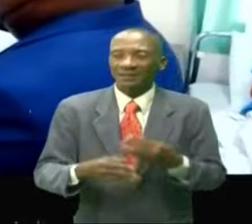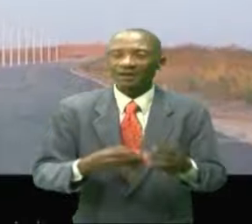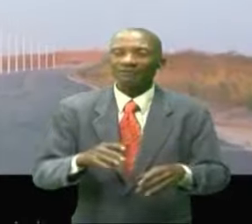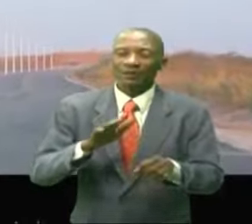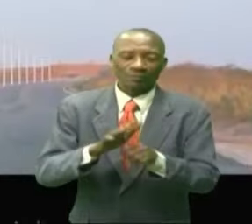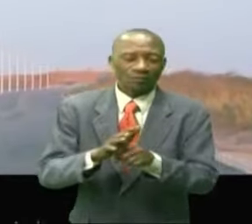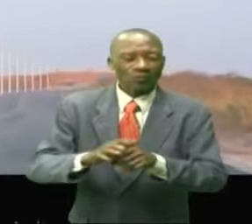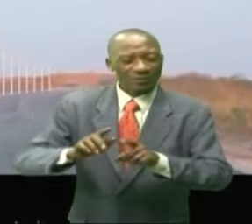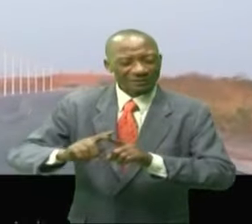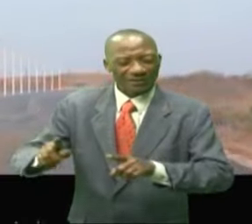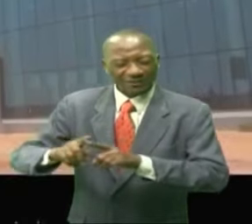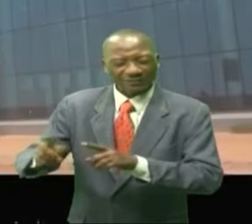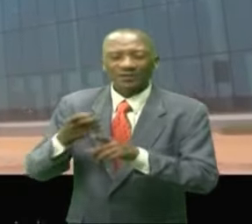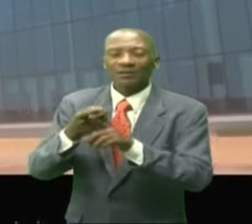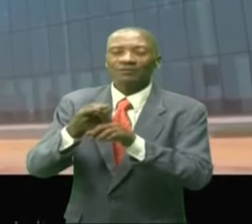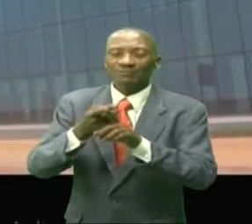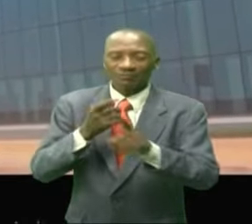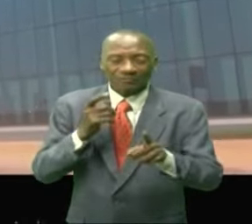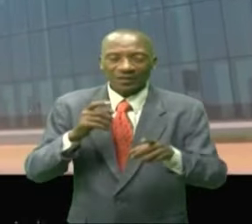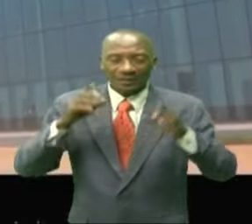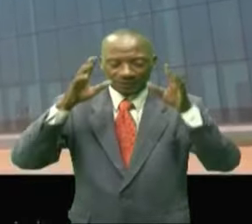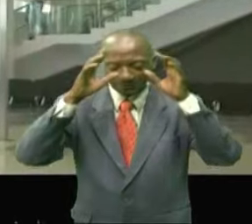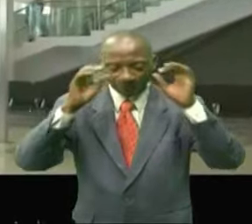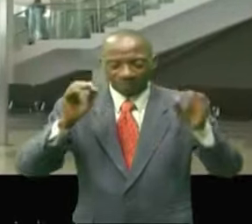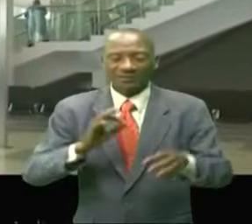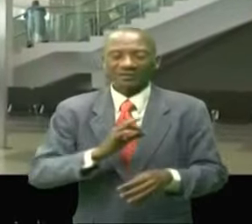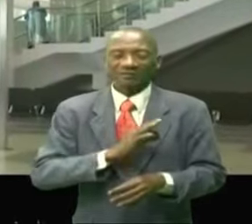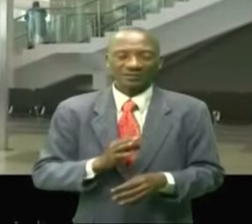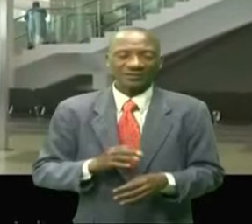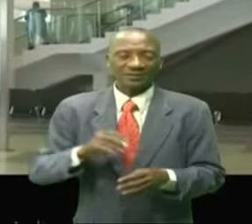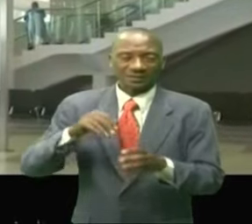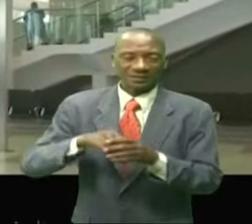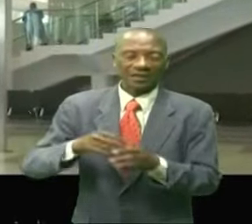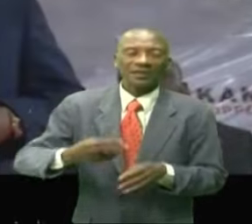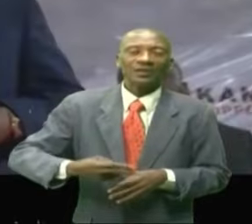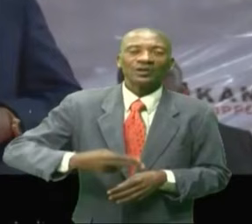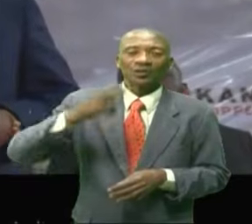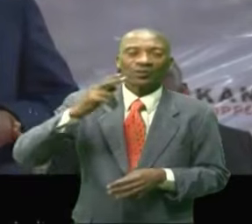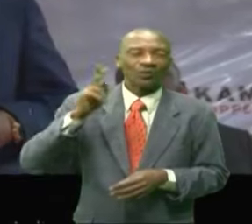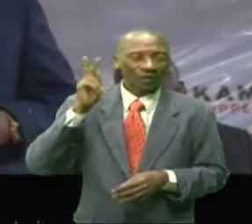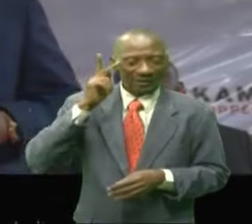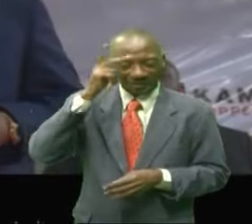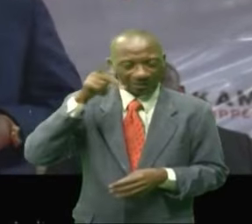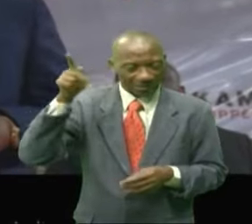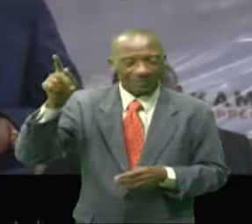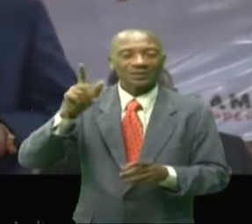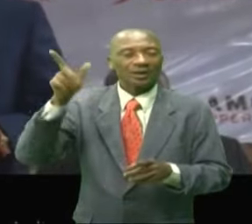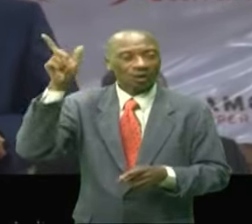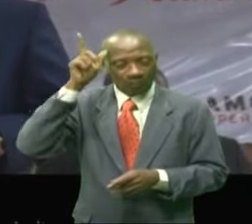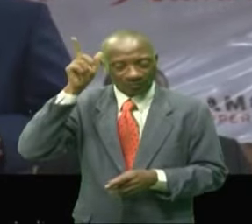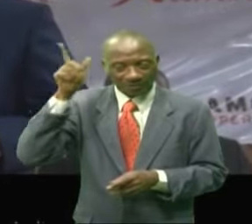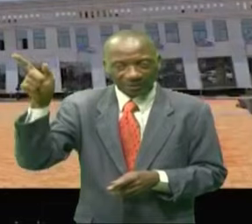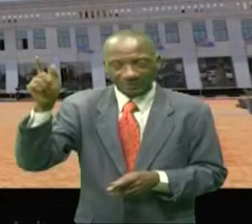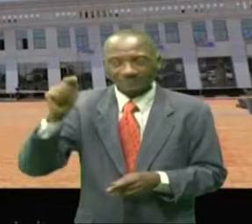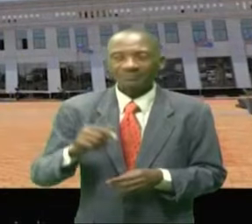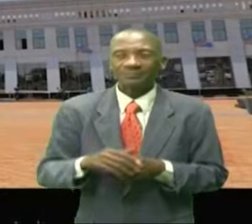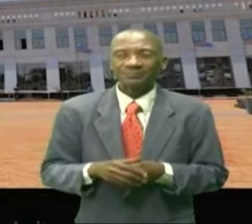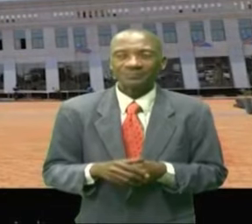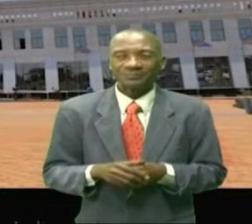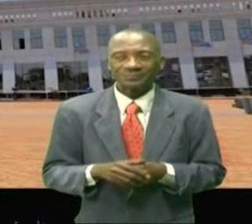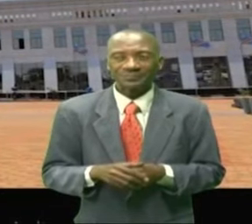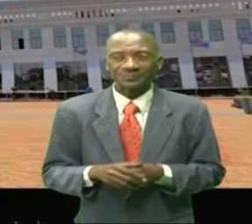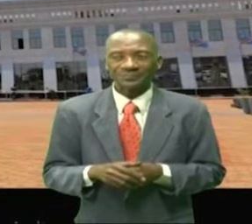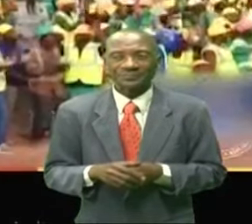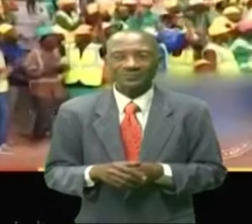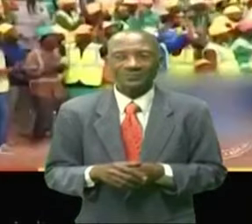la construction des infrastructures dans tous les domaines. Autant des réalisations du chef de l'État Félix-Antoine Tshisekedi qui font